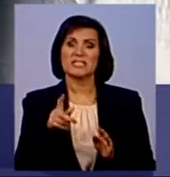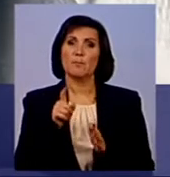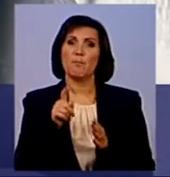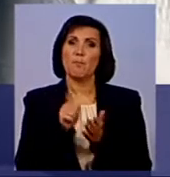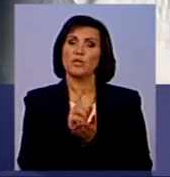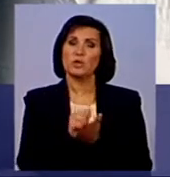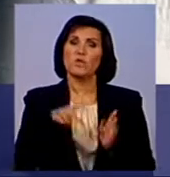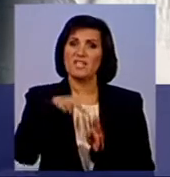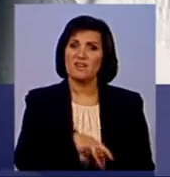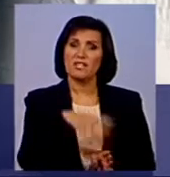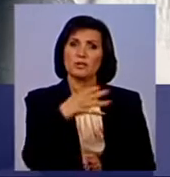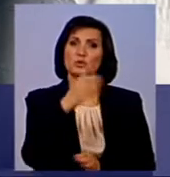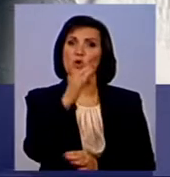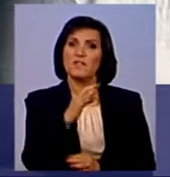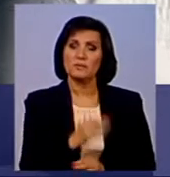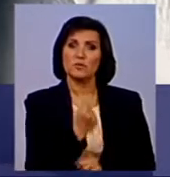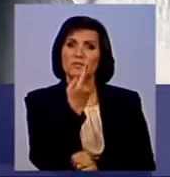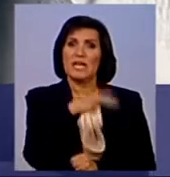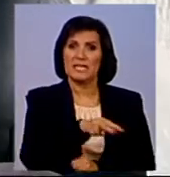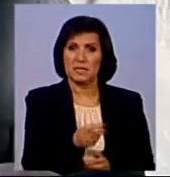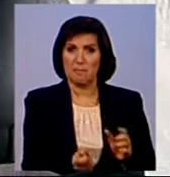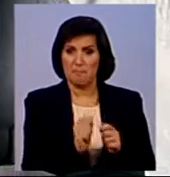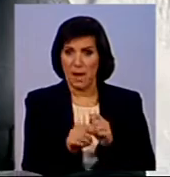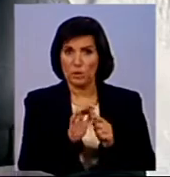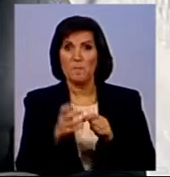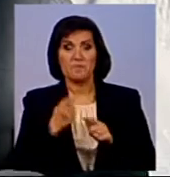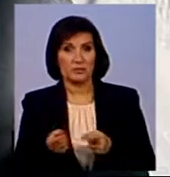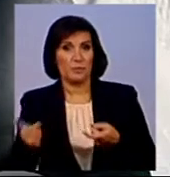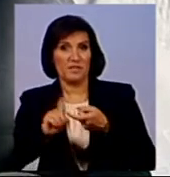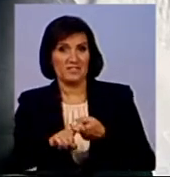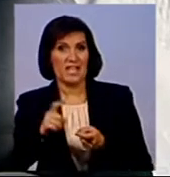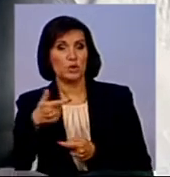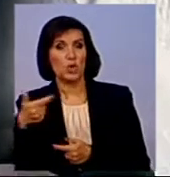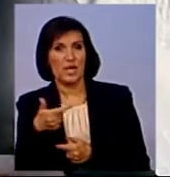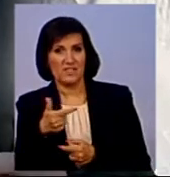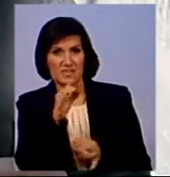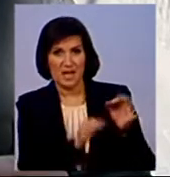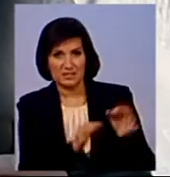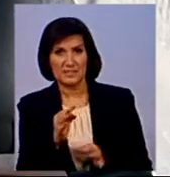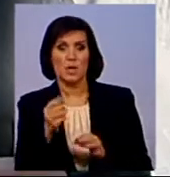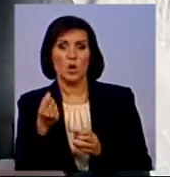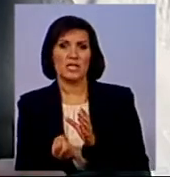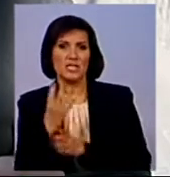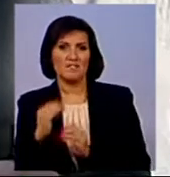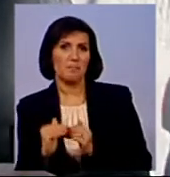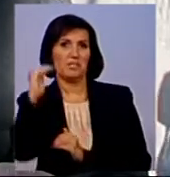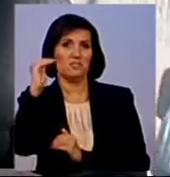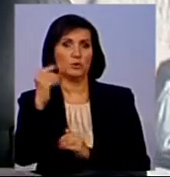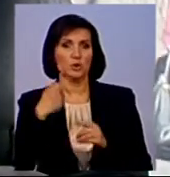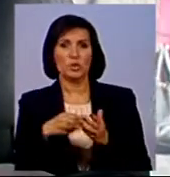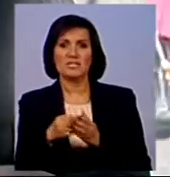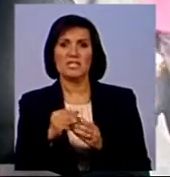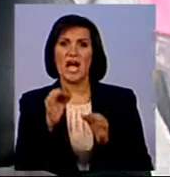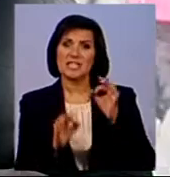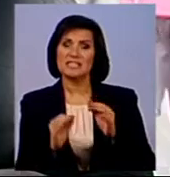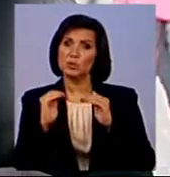близько 40% у кожному літрі пального. І якщо акциз прив'язати до гривні і регулювати його, коли ціна нафти підвищується, то ціна